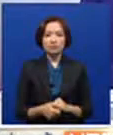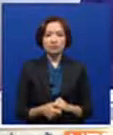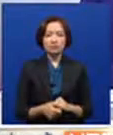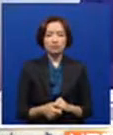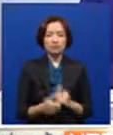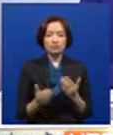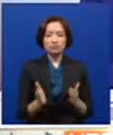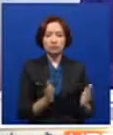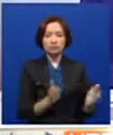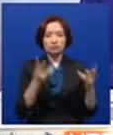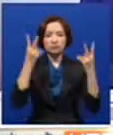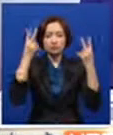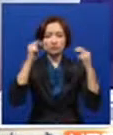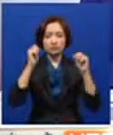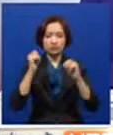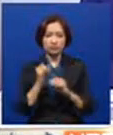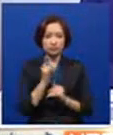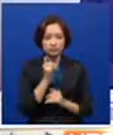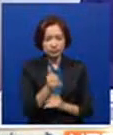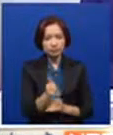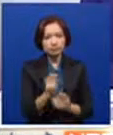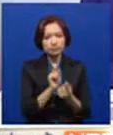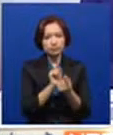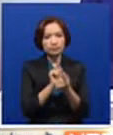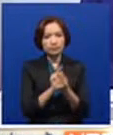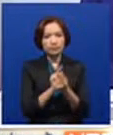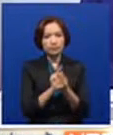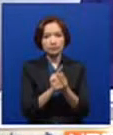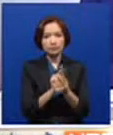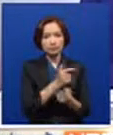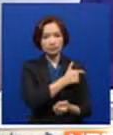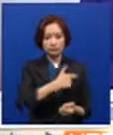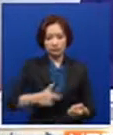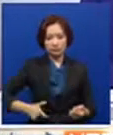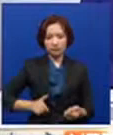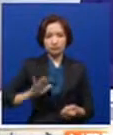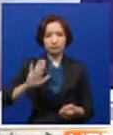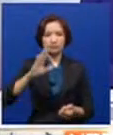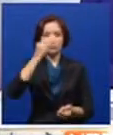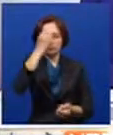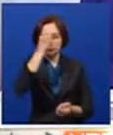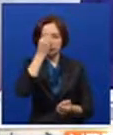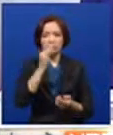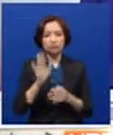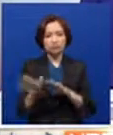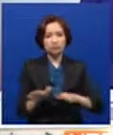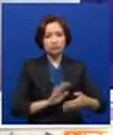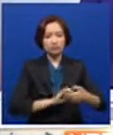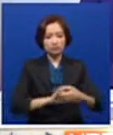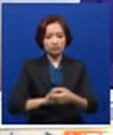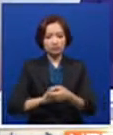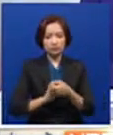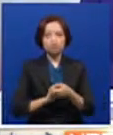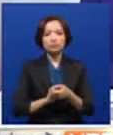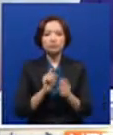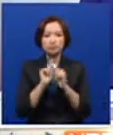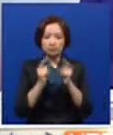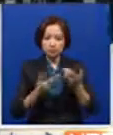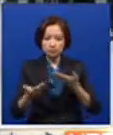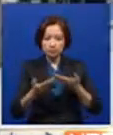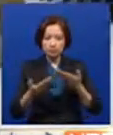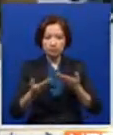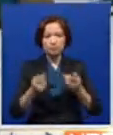นายกรัฐมนตรีเข้าเฝ้าทูลละอองพระบาทมกุฎราชกุมารญี่ปุ่นพร้อมร่วมหารือทวิภาคีกับนายกรัฐมนตรีญี่ปุ่น